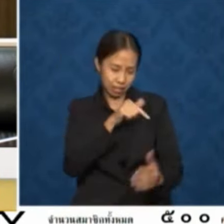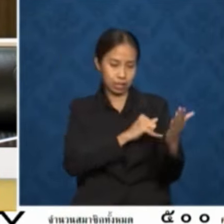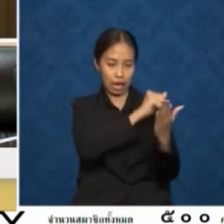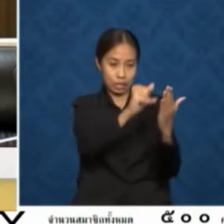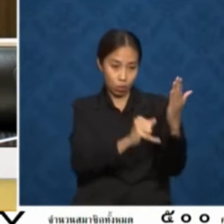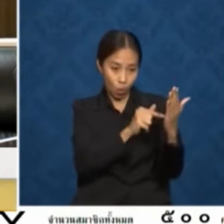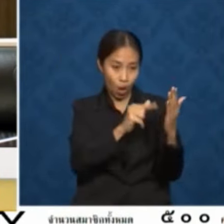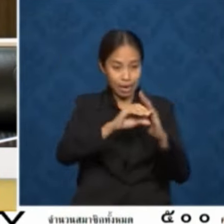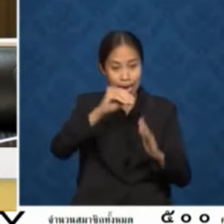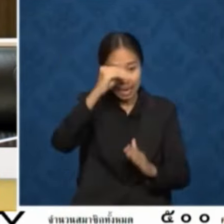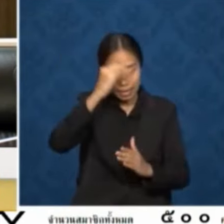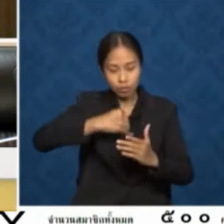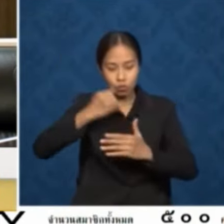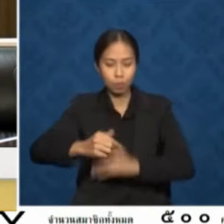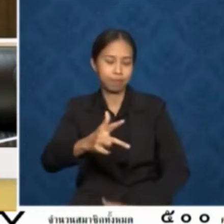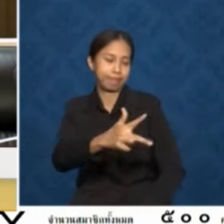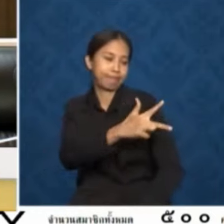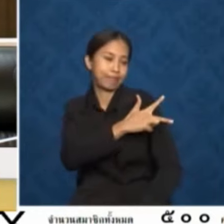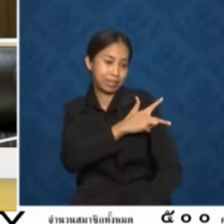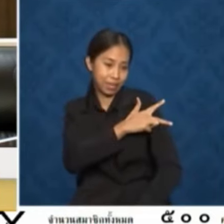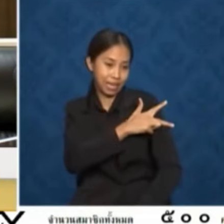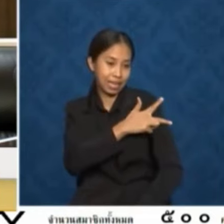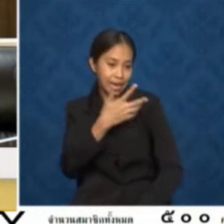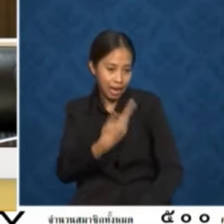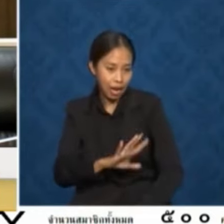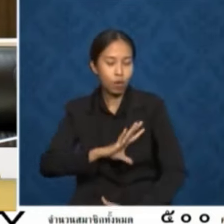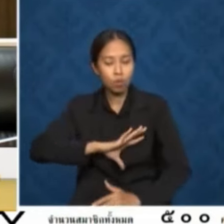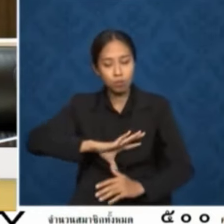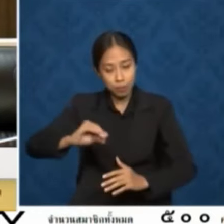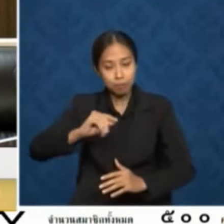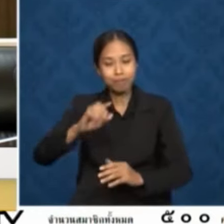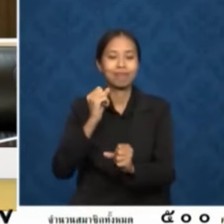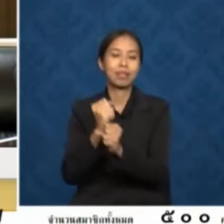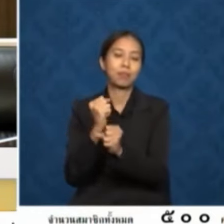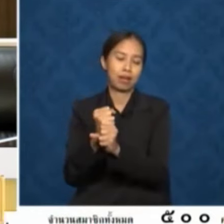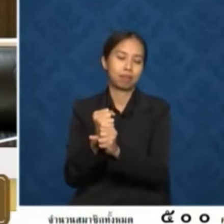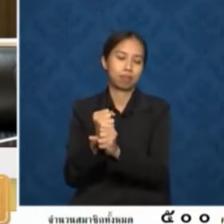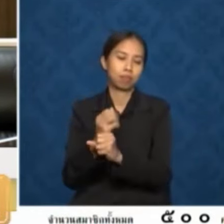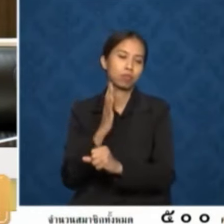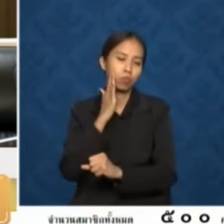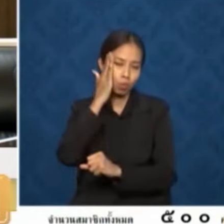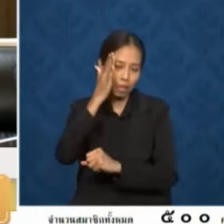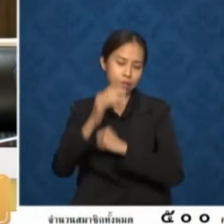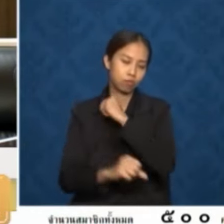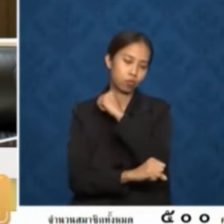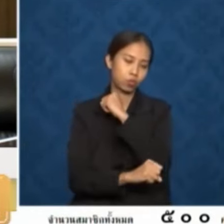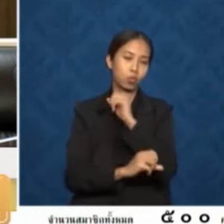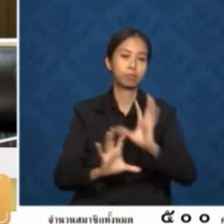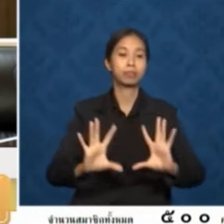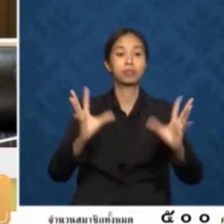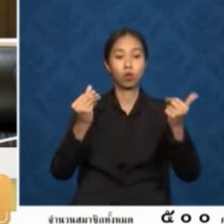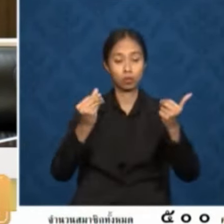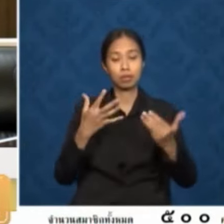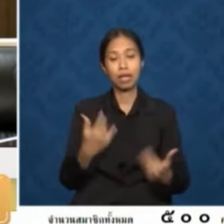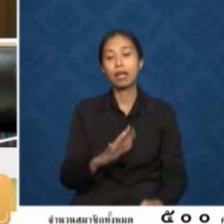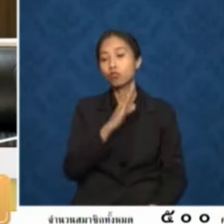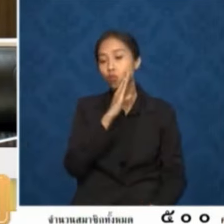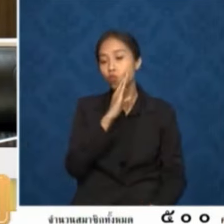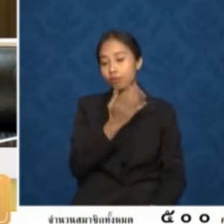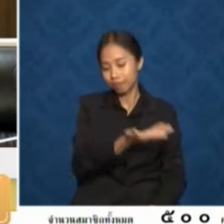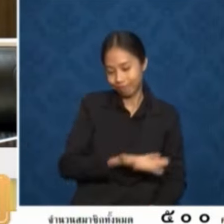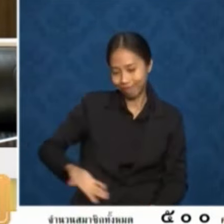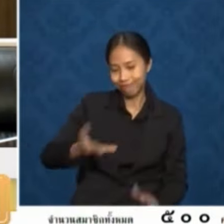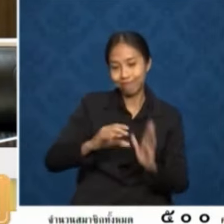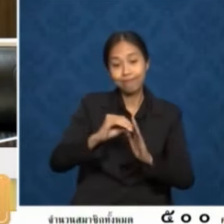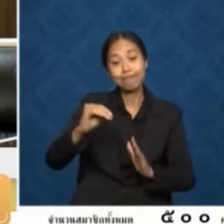อกความยากจนจะลดน้อยลงปัญหาต่างๆถ้าลูกหลานของเราได้รับการศึกษาดี